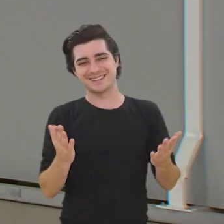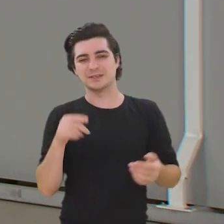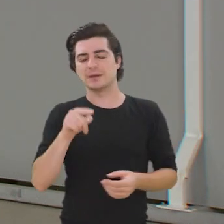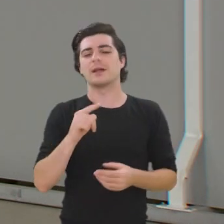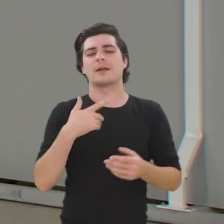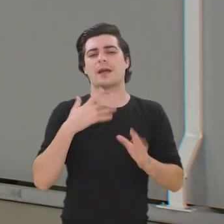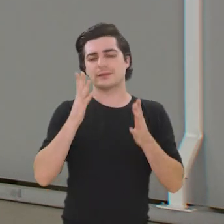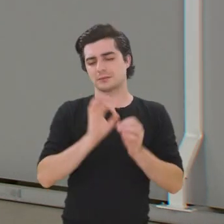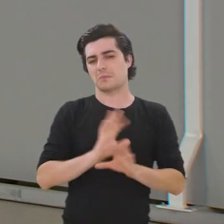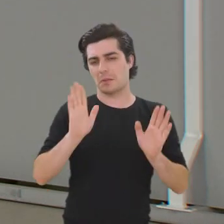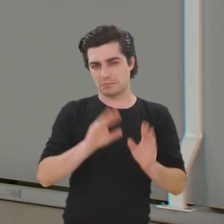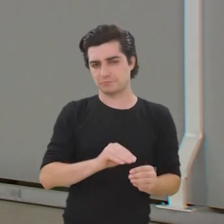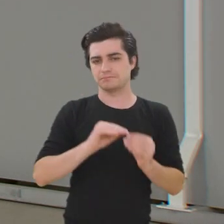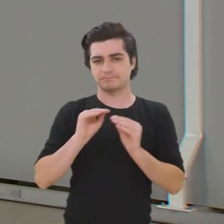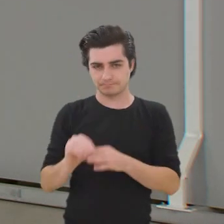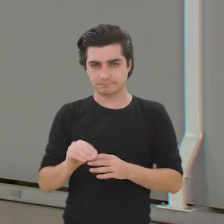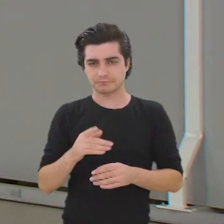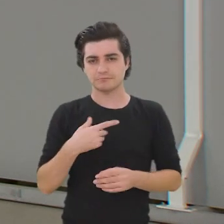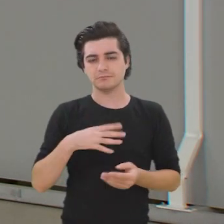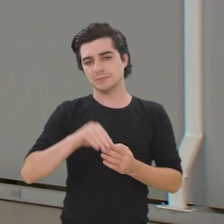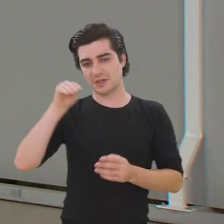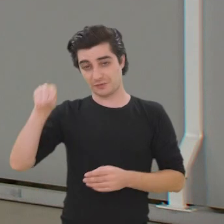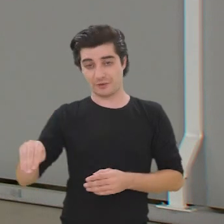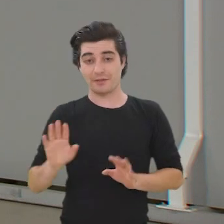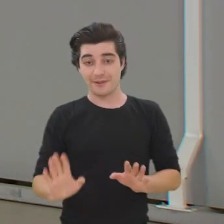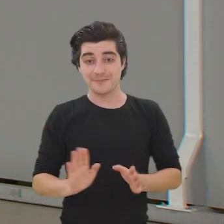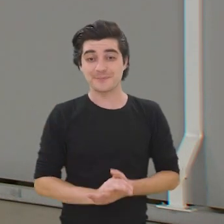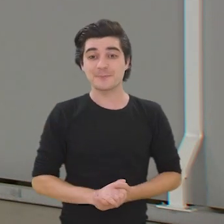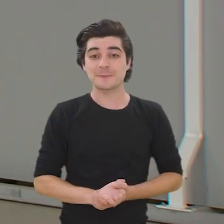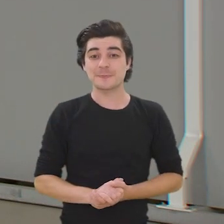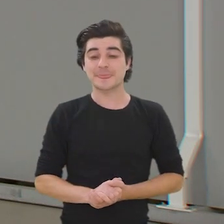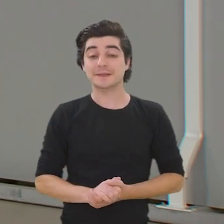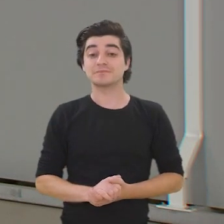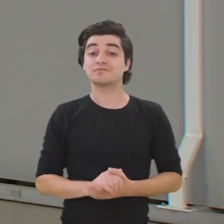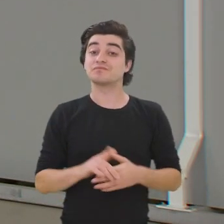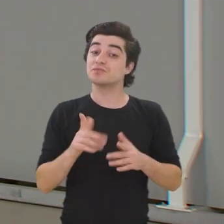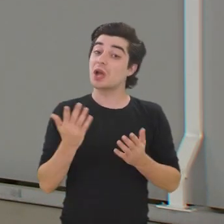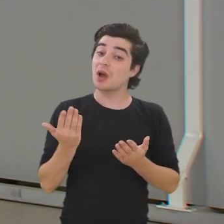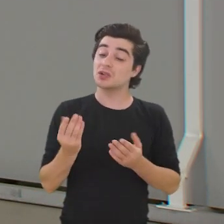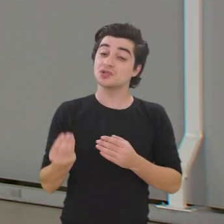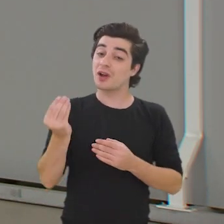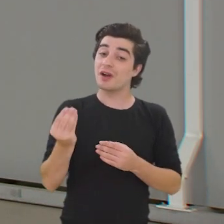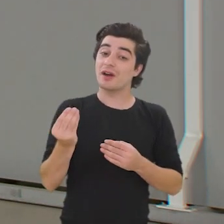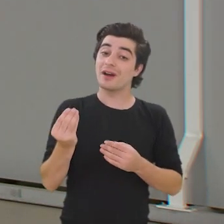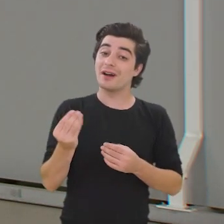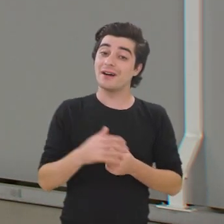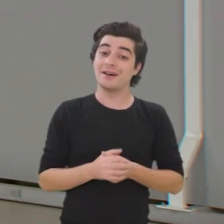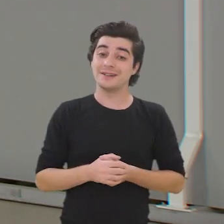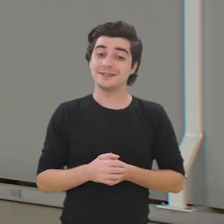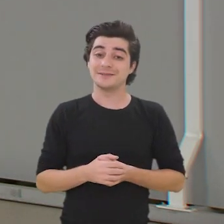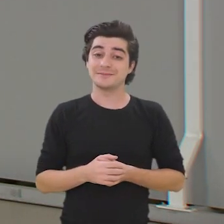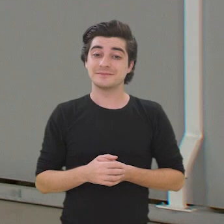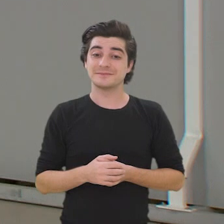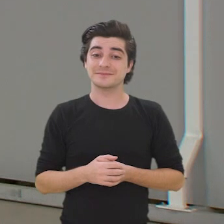bu etkinliğimizi tamamladık. Bardaklarımızı da kaldıralım. Bakalım ne gelecek.